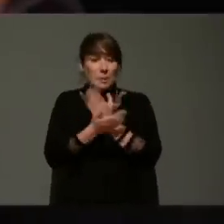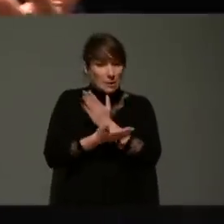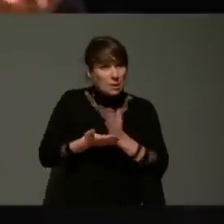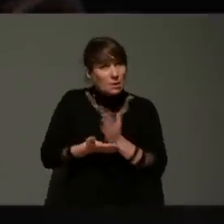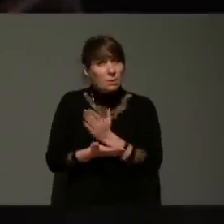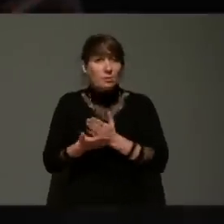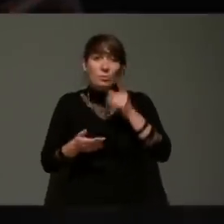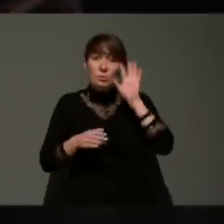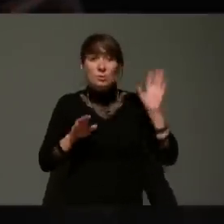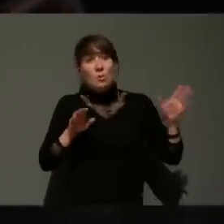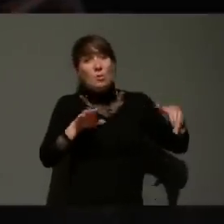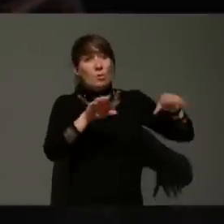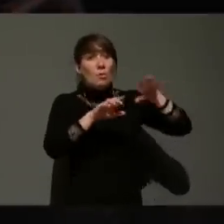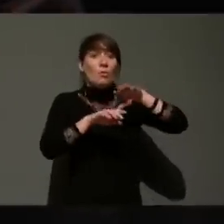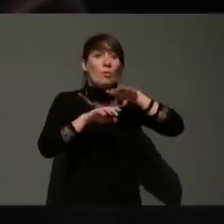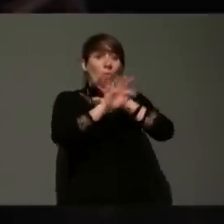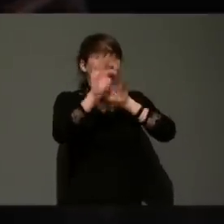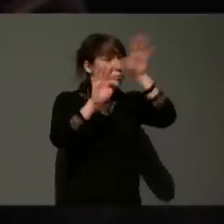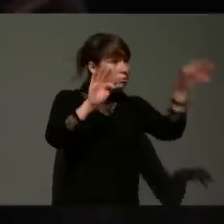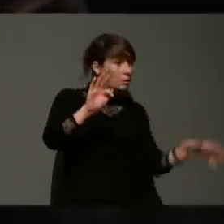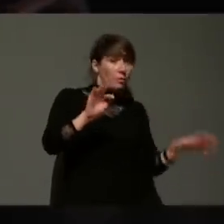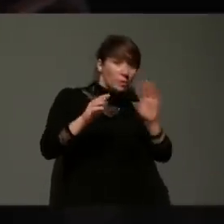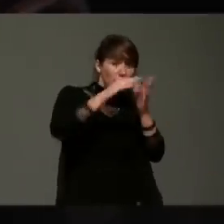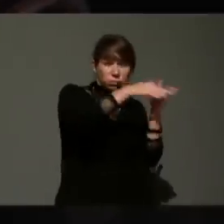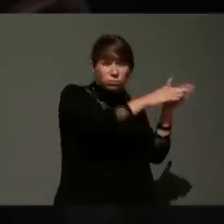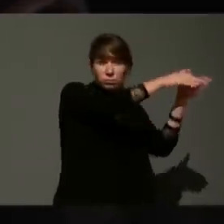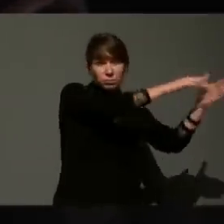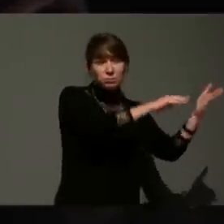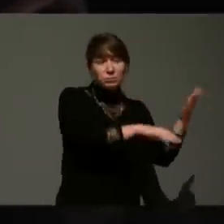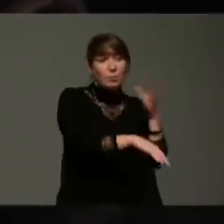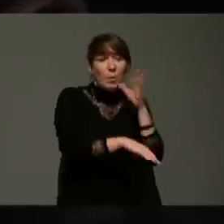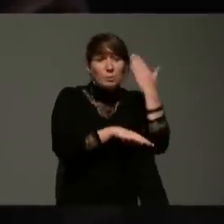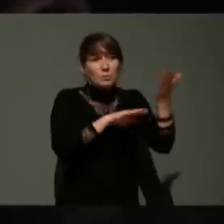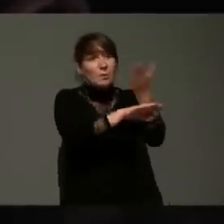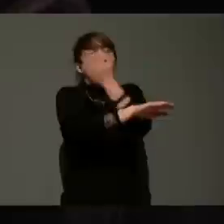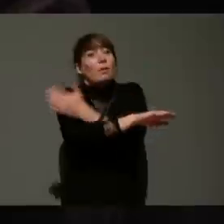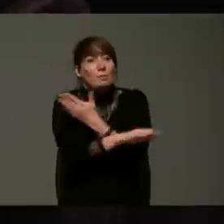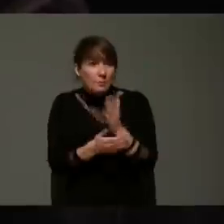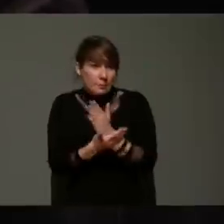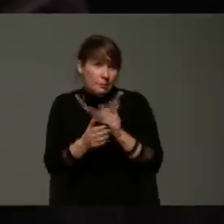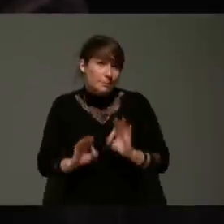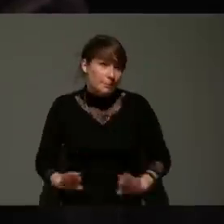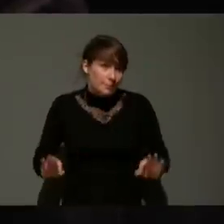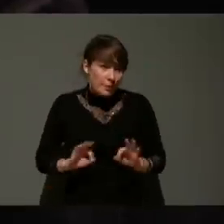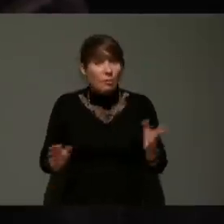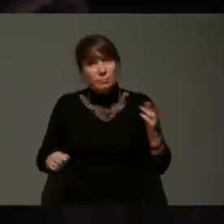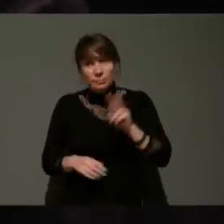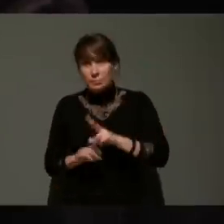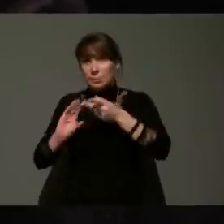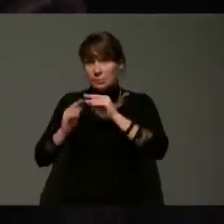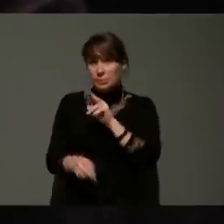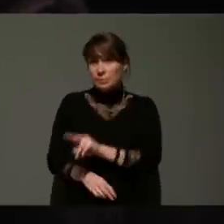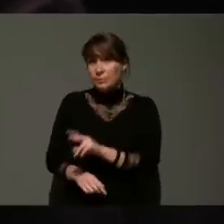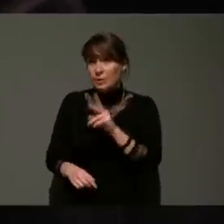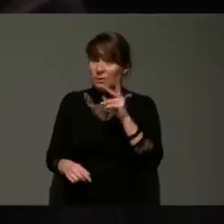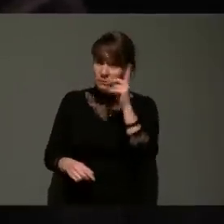traverser l'Atlantique ou faire la course du Figaro. Mais vous avez raison, c'est un vrai problème. C'est pas facile et